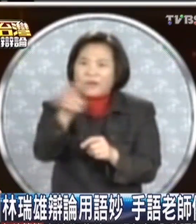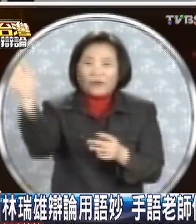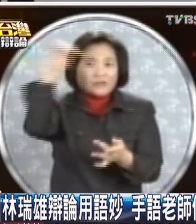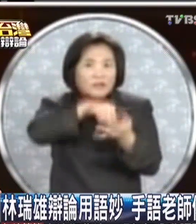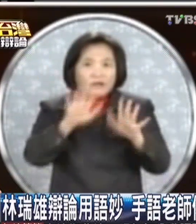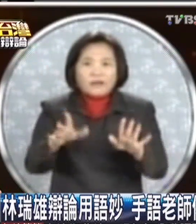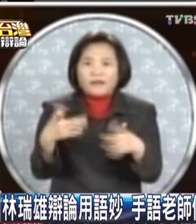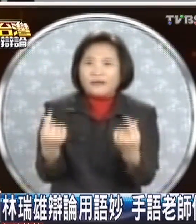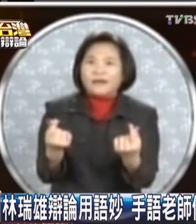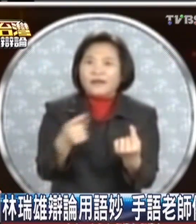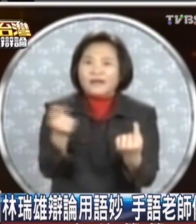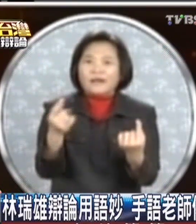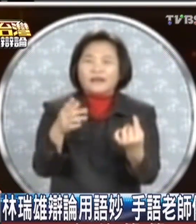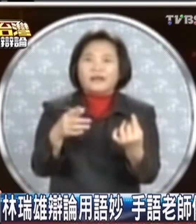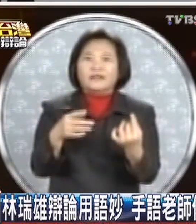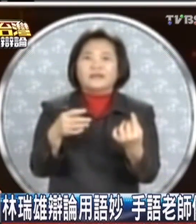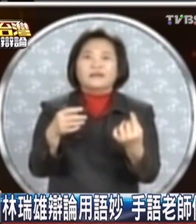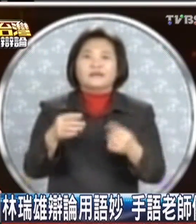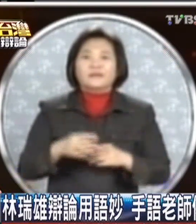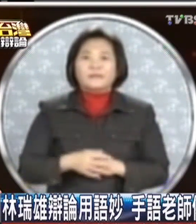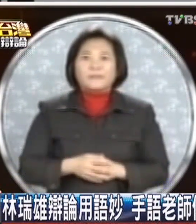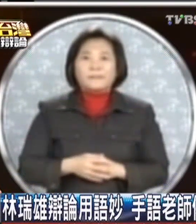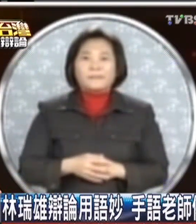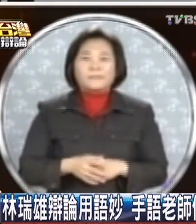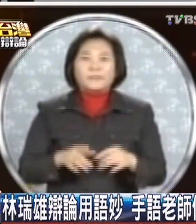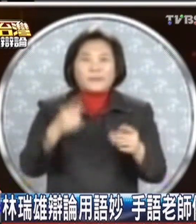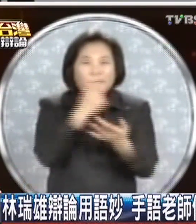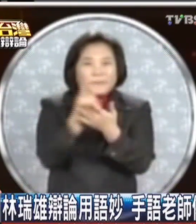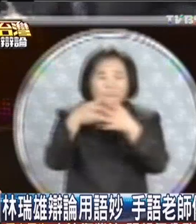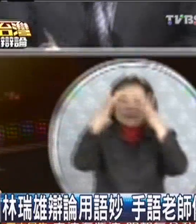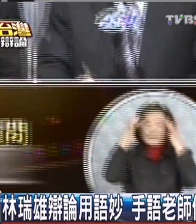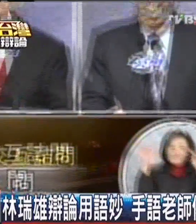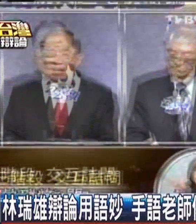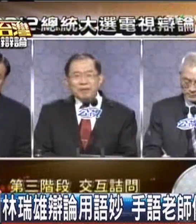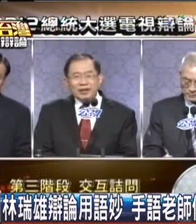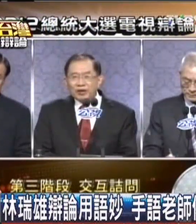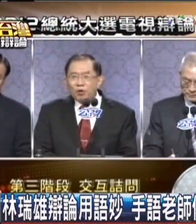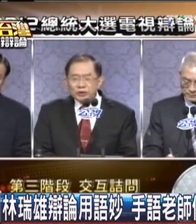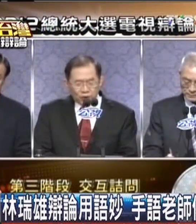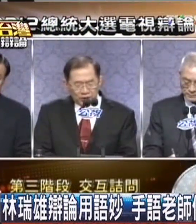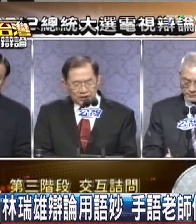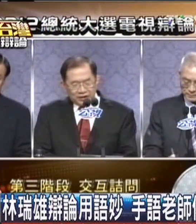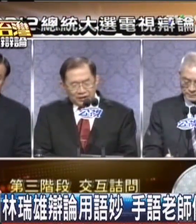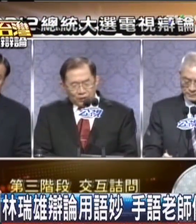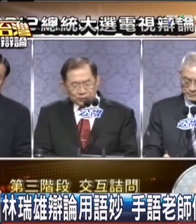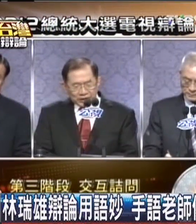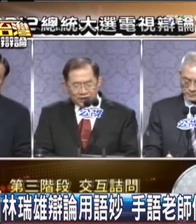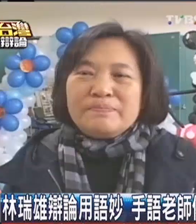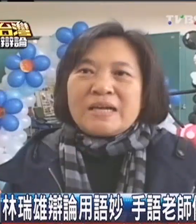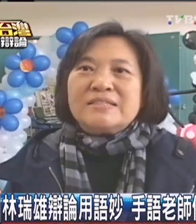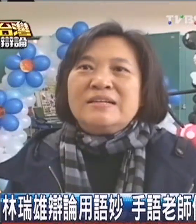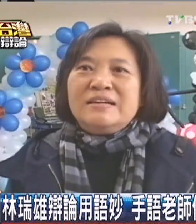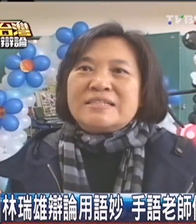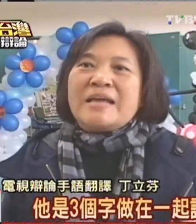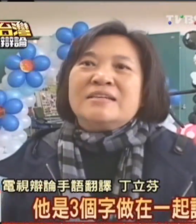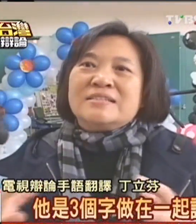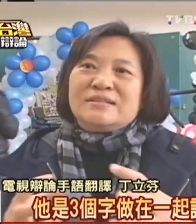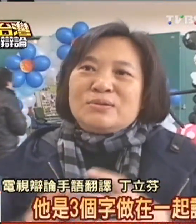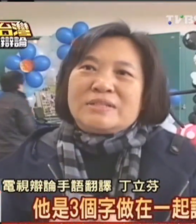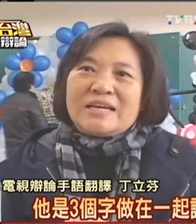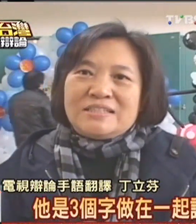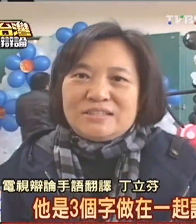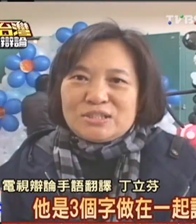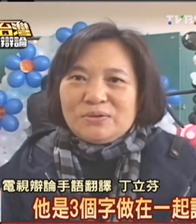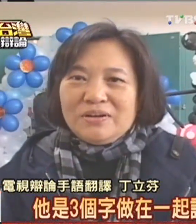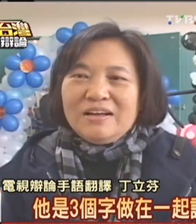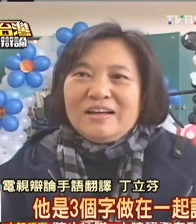连小框里的手语老师听到这番言论也稍微顿了一下，搞不清楚台上到底在攻虾会。 他是三个